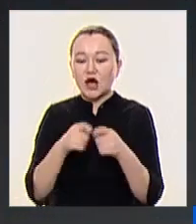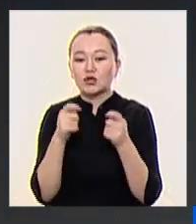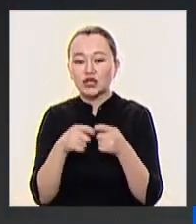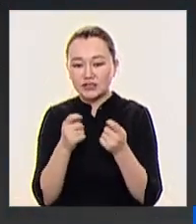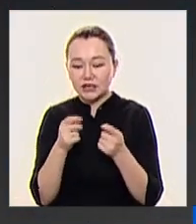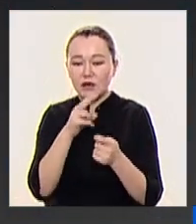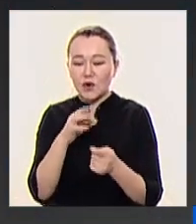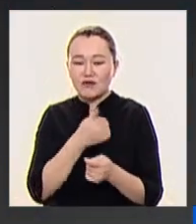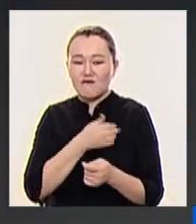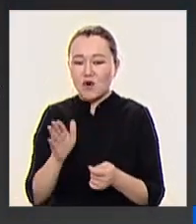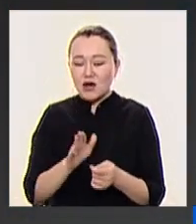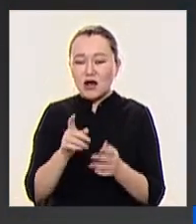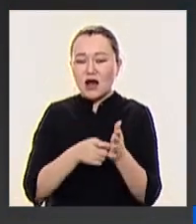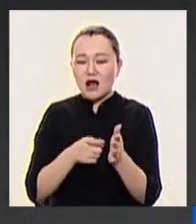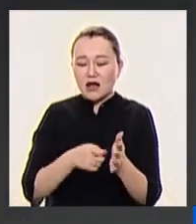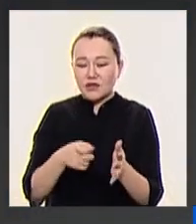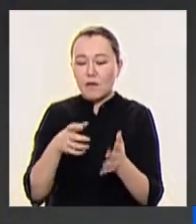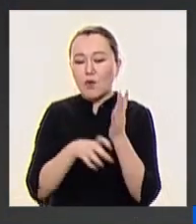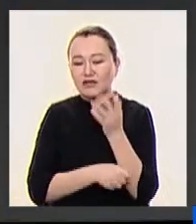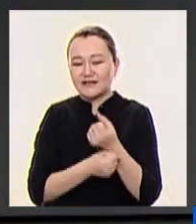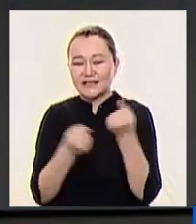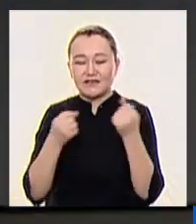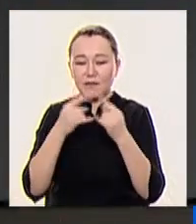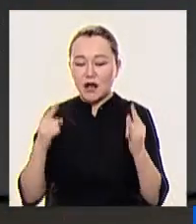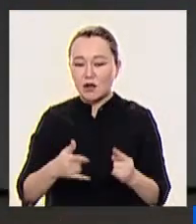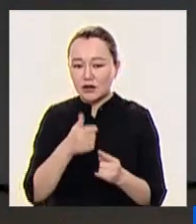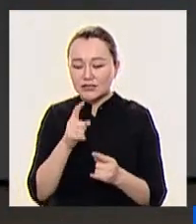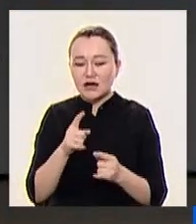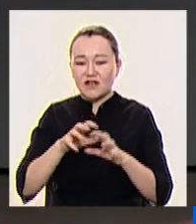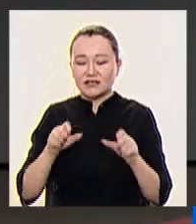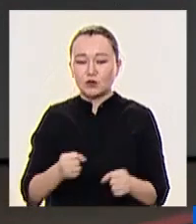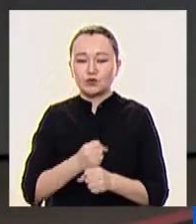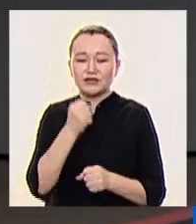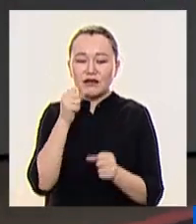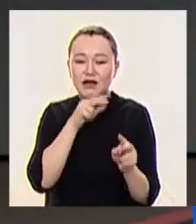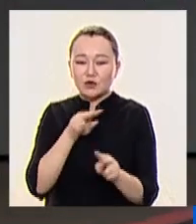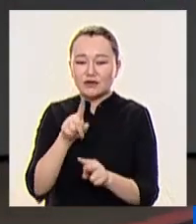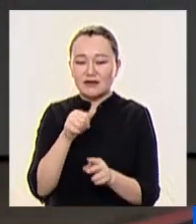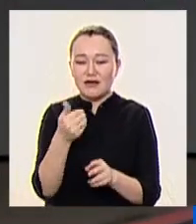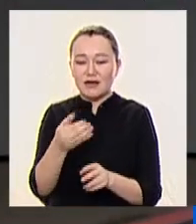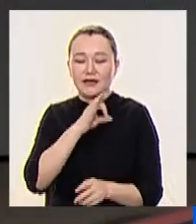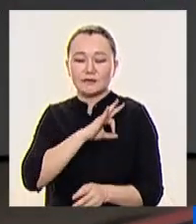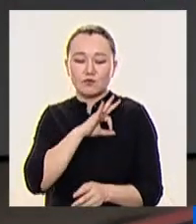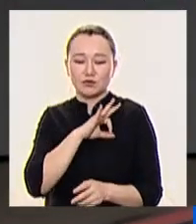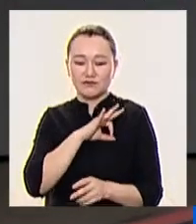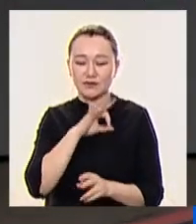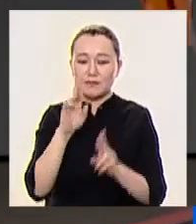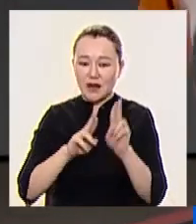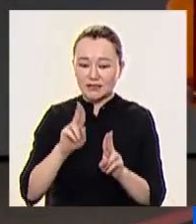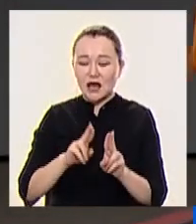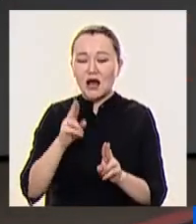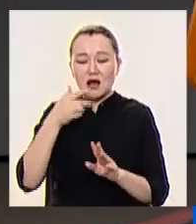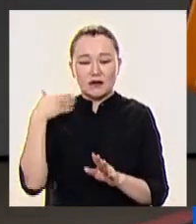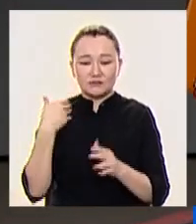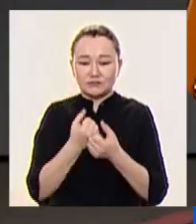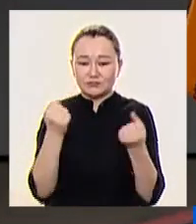Нарушители поневоле. В Караганды после взрыва газового баллона власти намерены усилить контроль за их использованием. Хлопок раздался